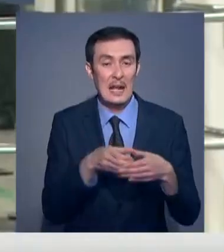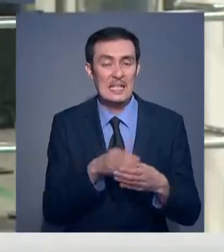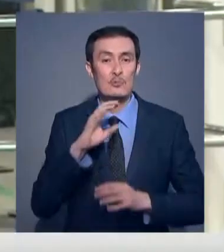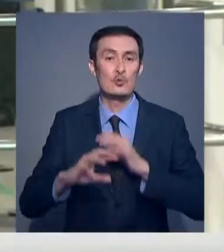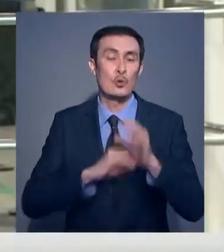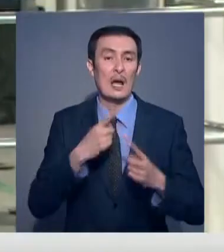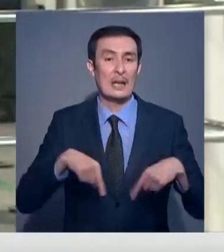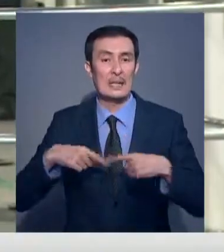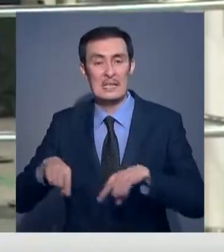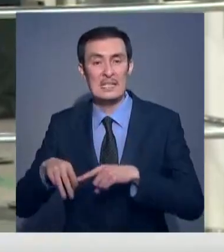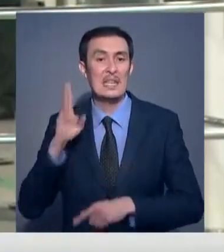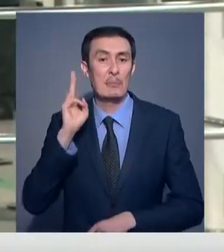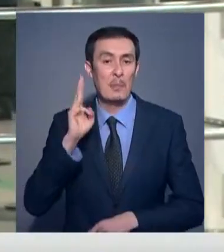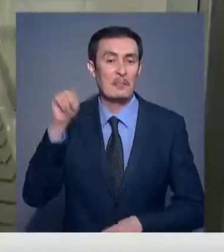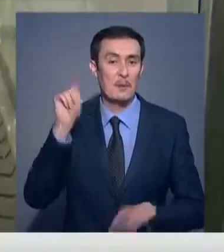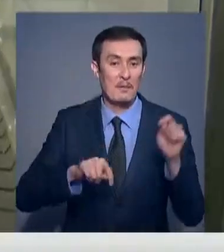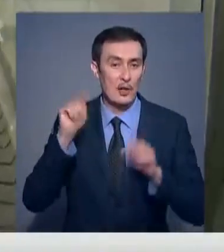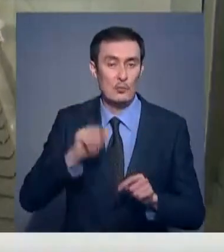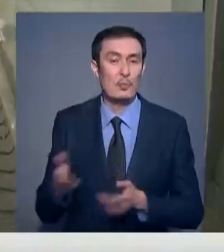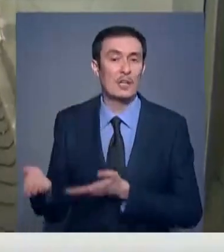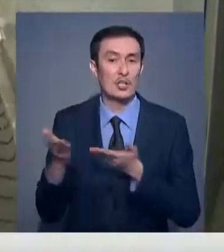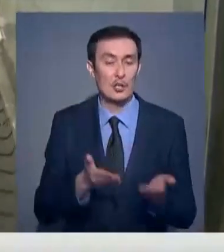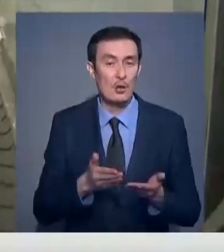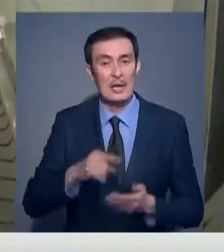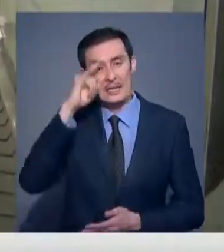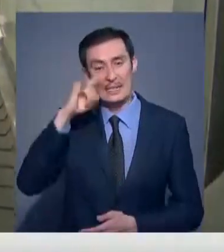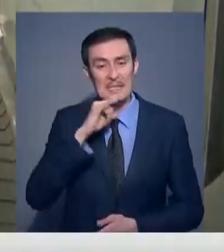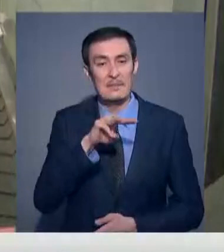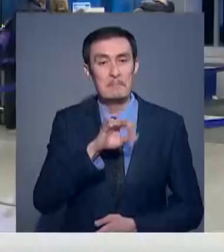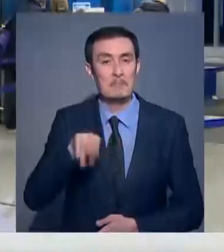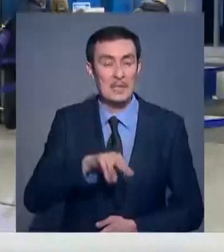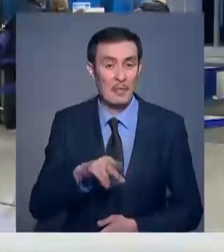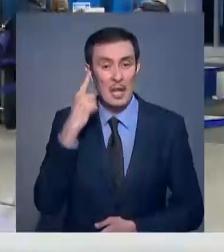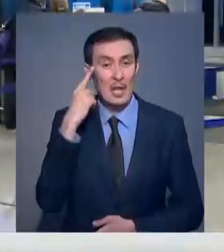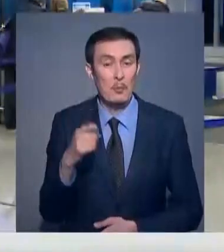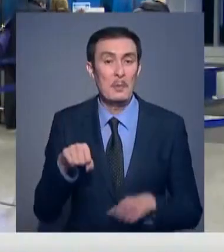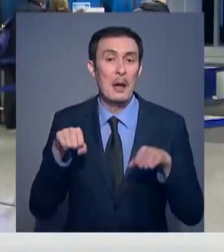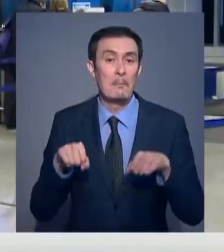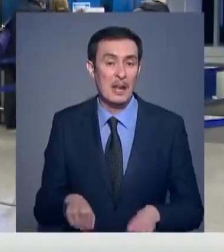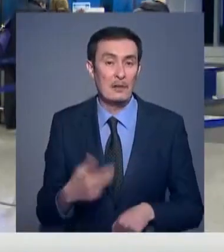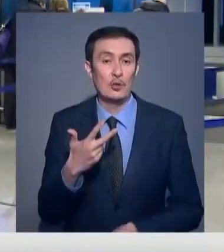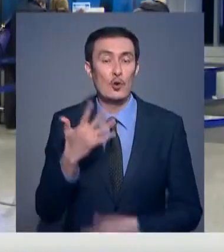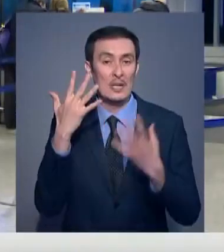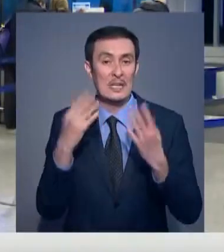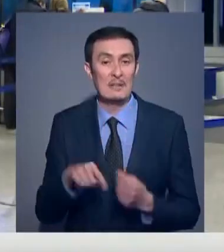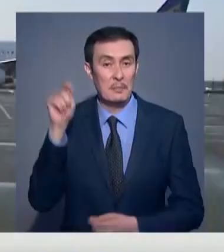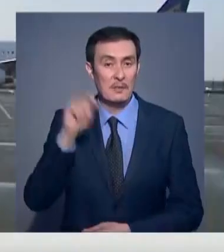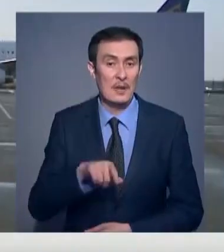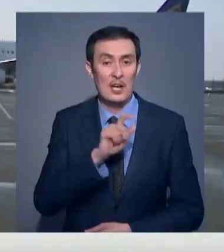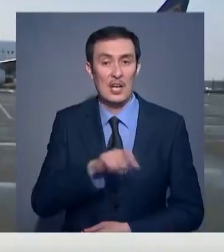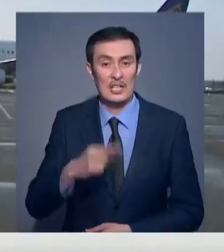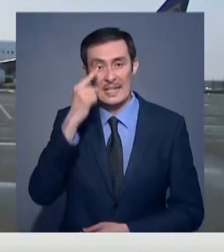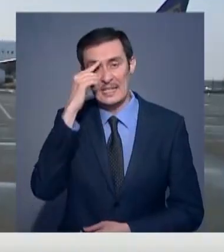международных организаций и дипломатов, прибывающих по приглашению отечественного МИДа. Напомню, право на трехдневное пребывание